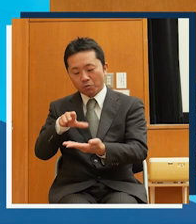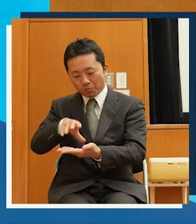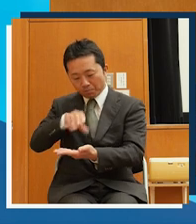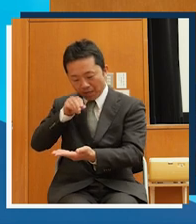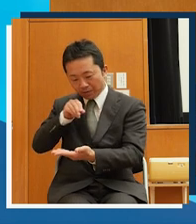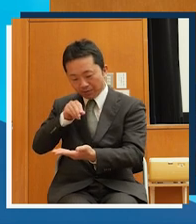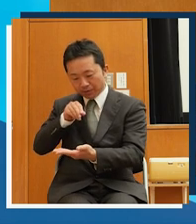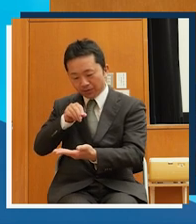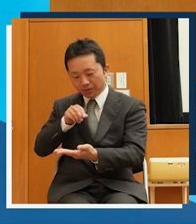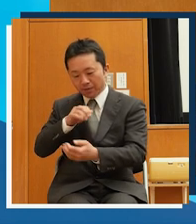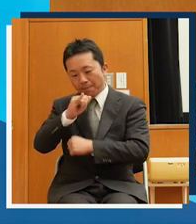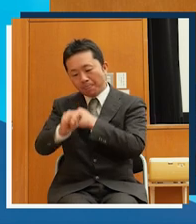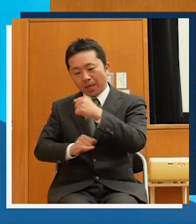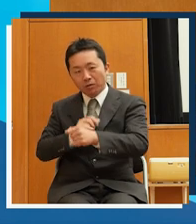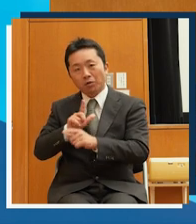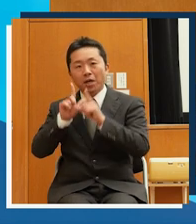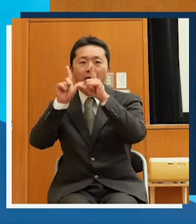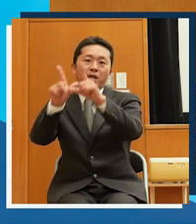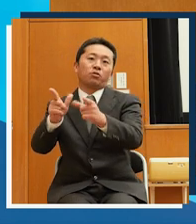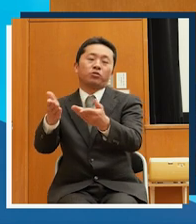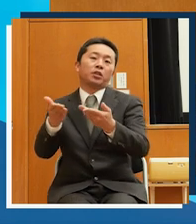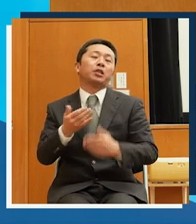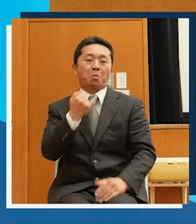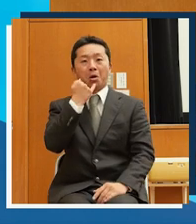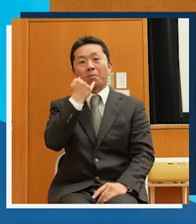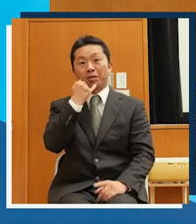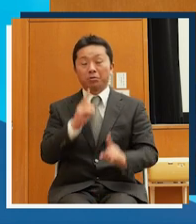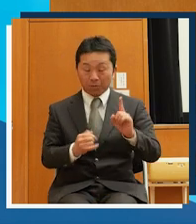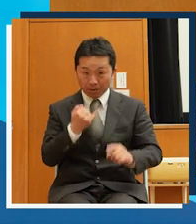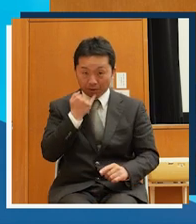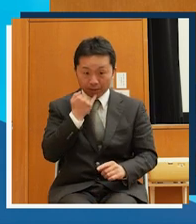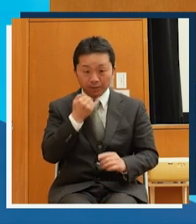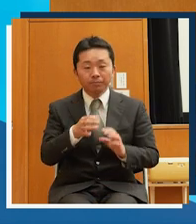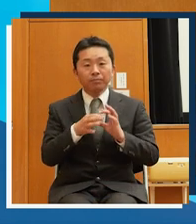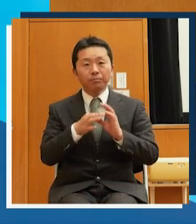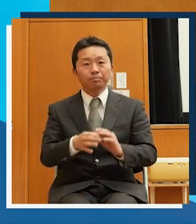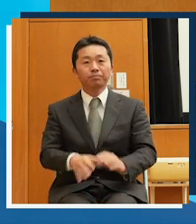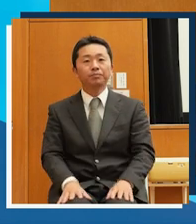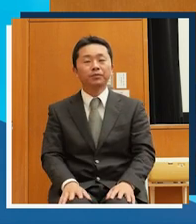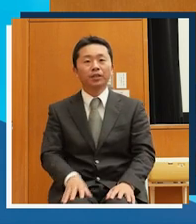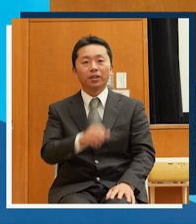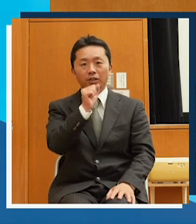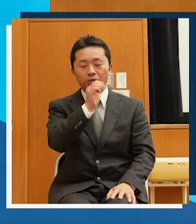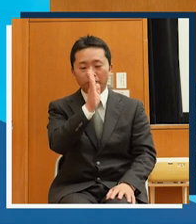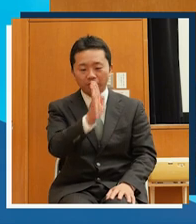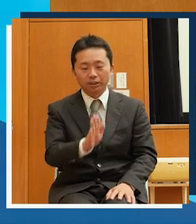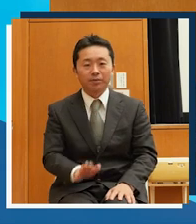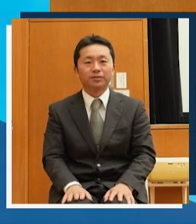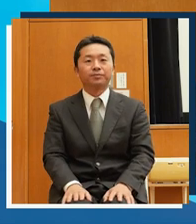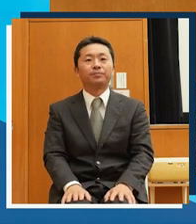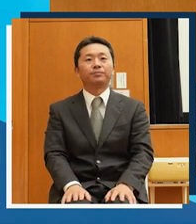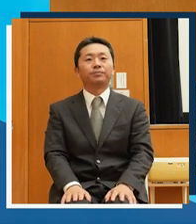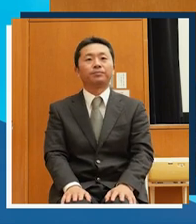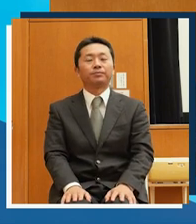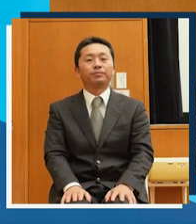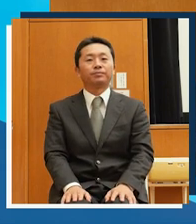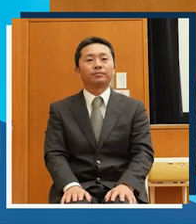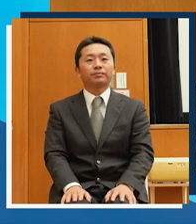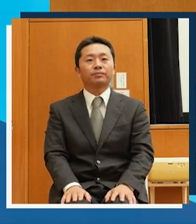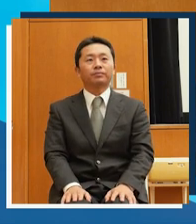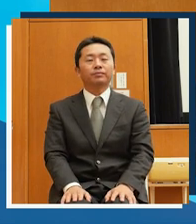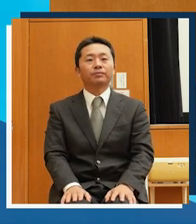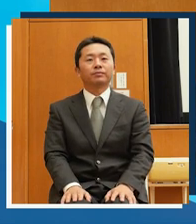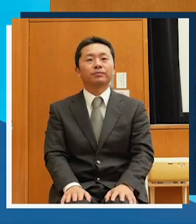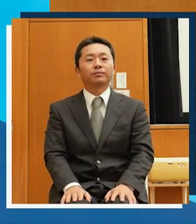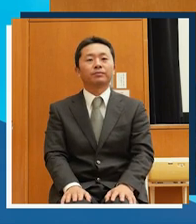でえ是非メッセージをいただければという風に思いますえ知事にも全部お伝えをしましてえ頑張っていこうというようなそんなコメントでも大